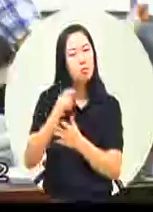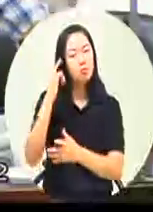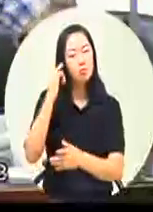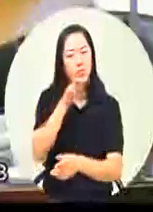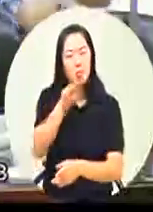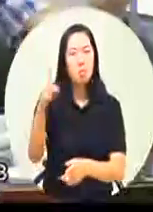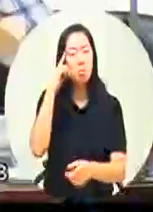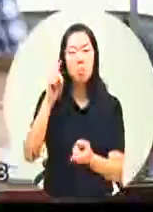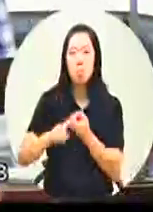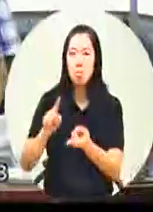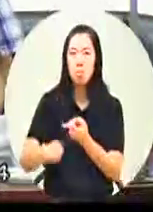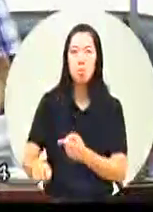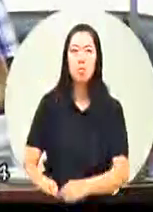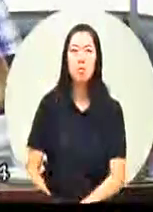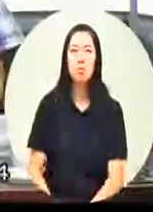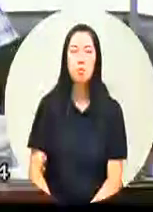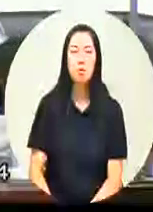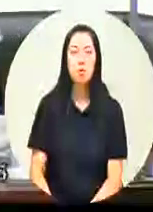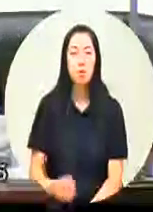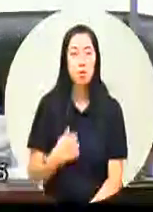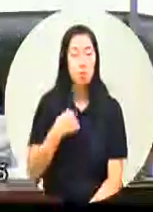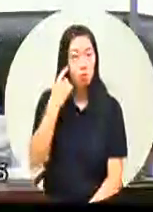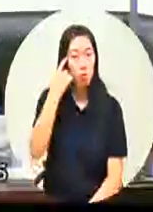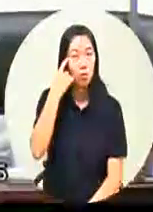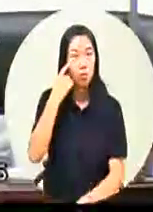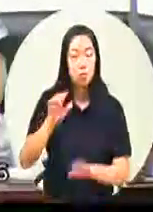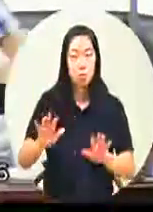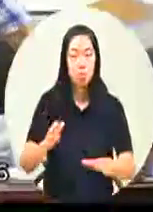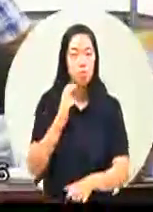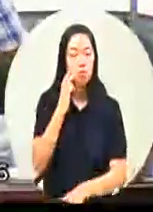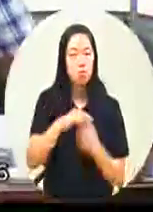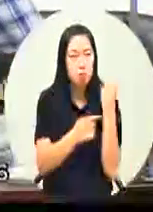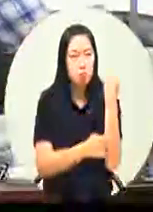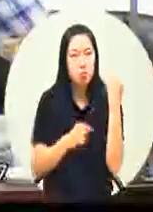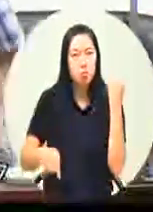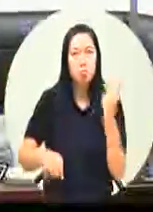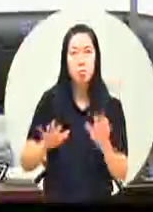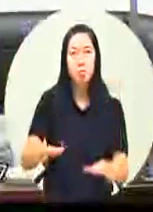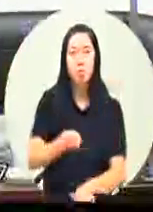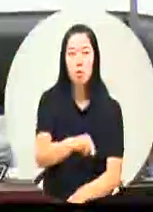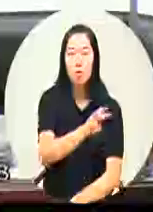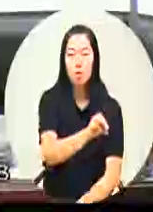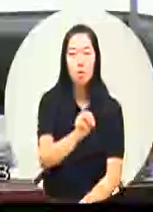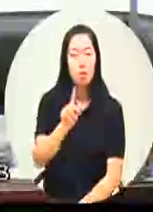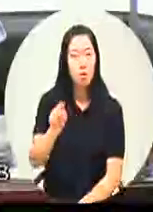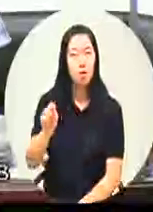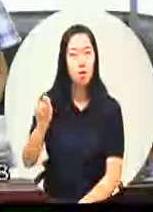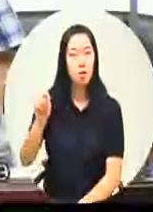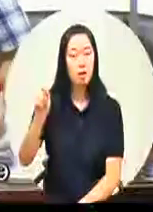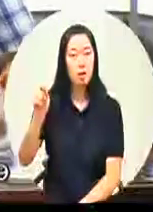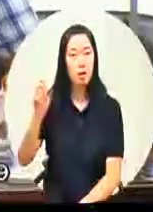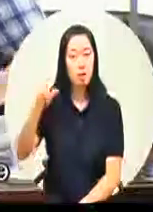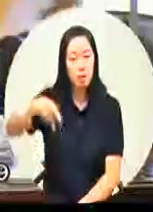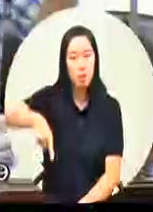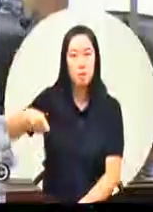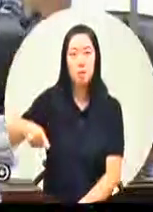了 ，LRT 也很糟糕，所以按应该设法把这 MRT 怎么做大，这个饼做大。所以你真好，你现在有评